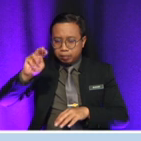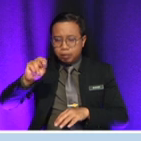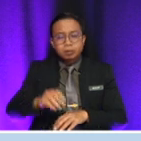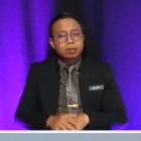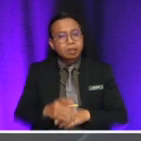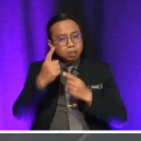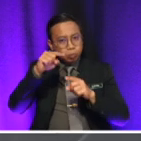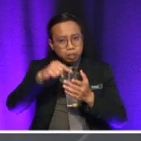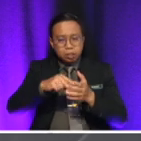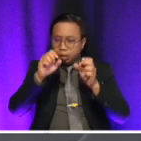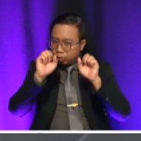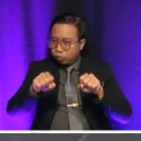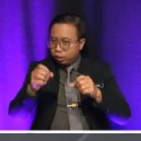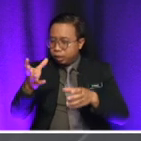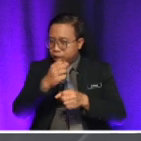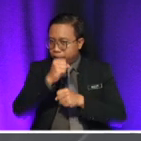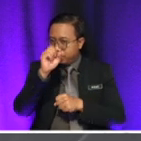dapat 245